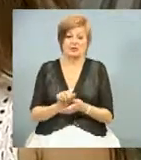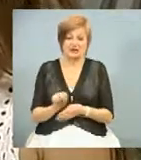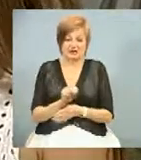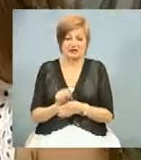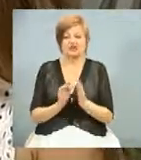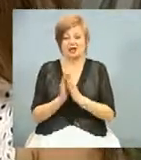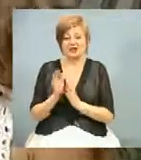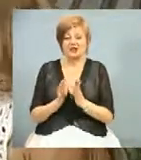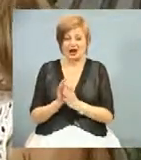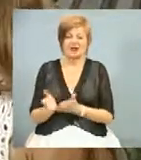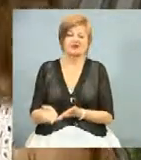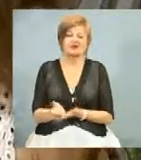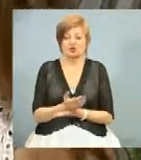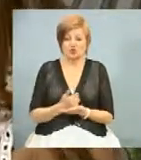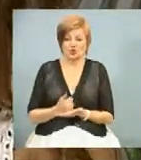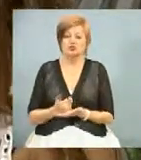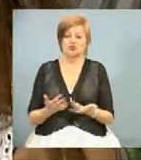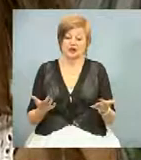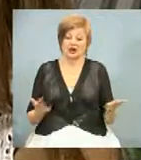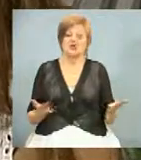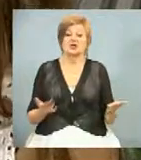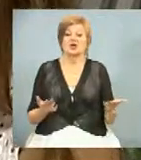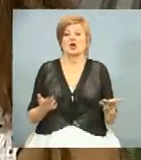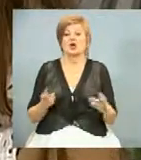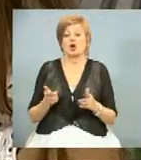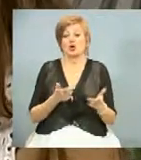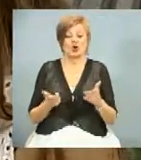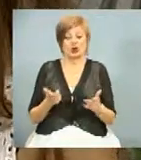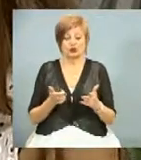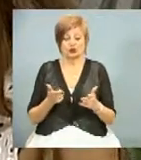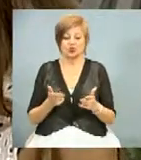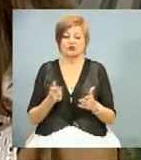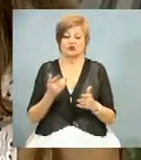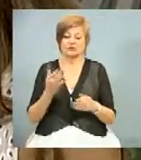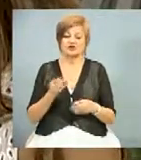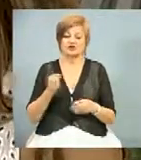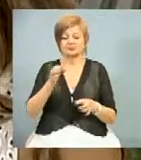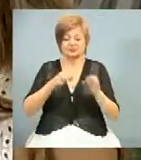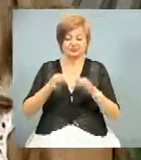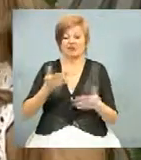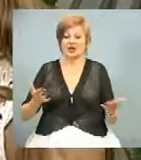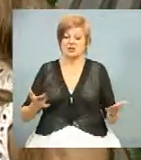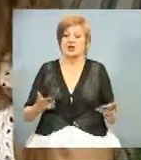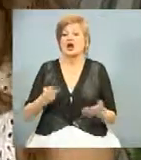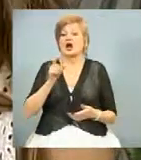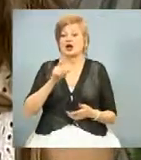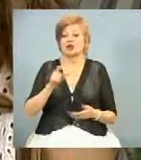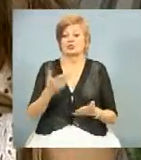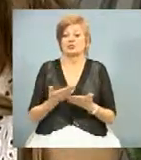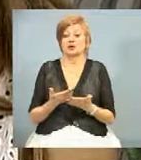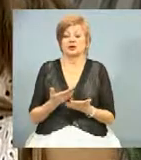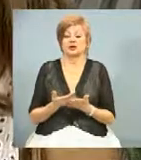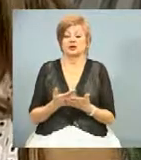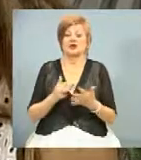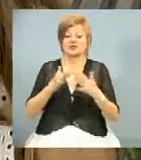там, збирали якісь лікарські трави, лікарські рослини, готували якісь певні настоянки або пігулки. Люди, наприклад, в якомусь